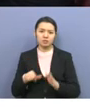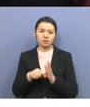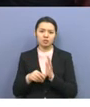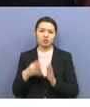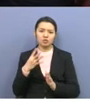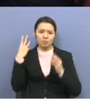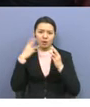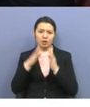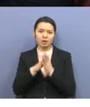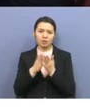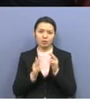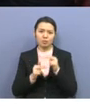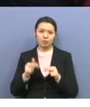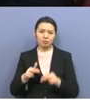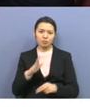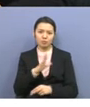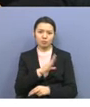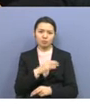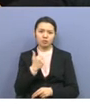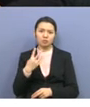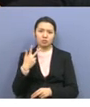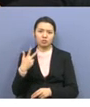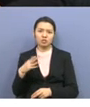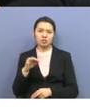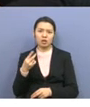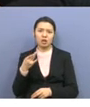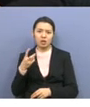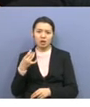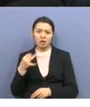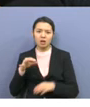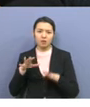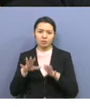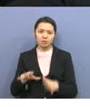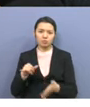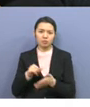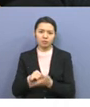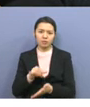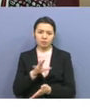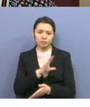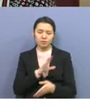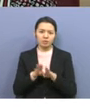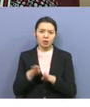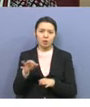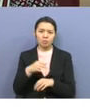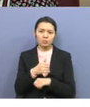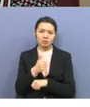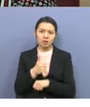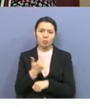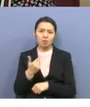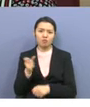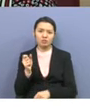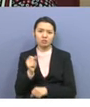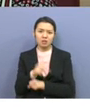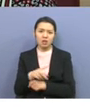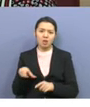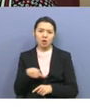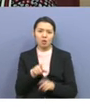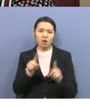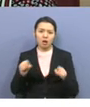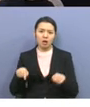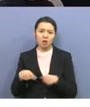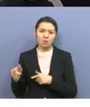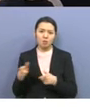модельдік кітапхана құрылды. Оның 43-і Шалғайдағы елді мекендерде орналасқан. Сондай-ақ облыс әкімінің тапсырмасы бойынша жол картасы